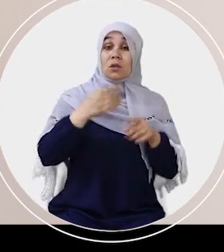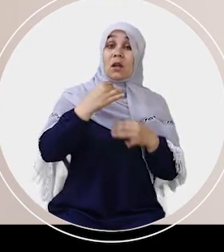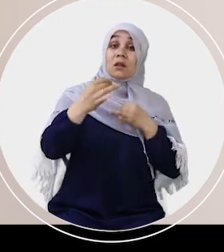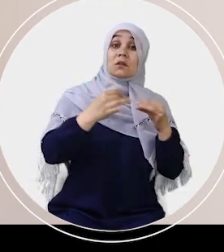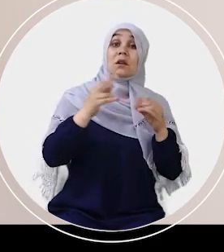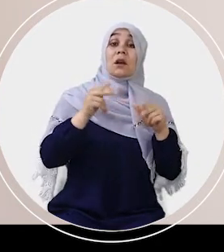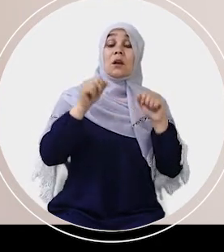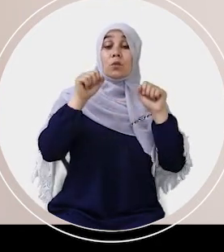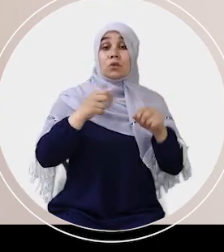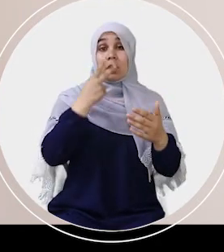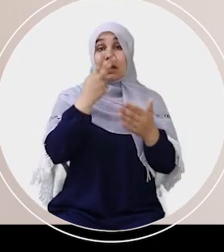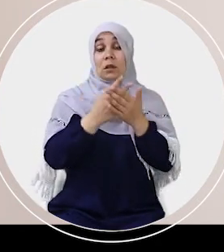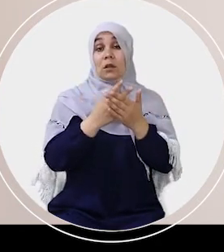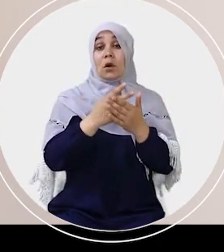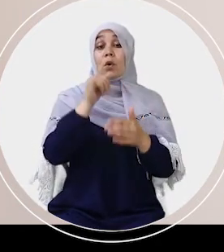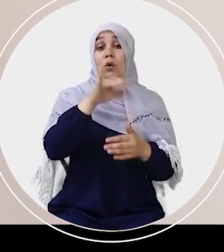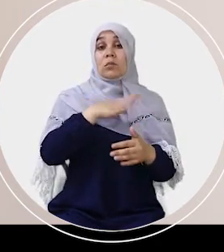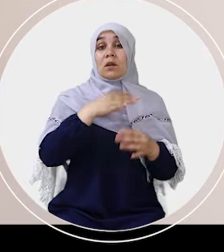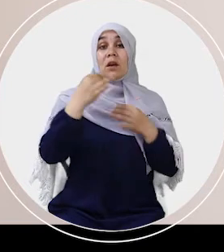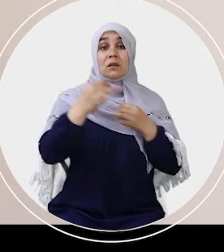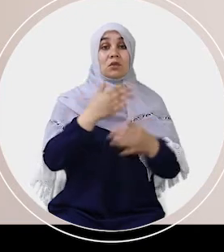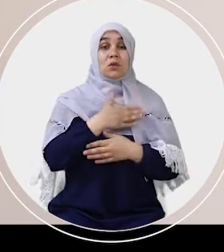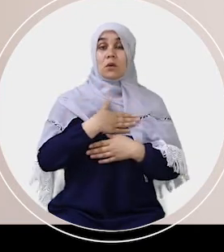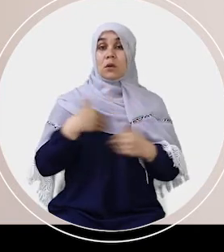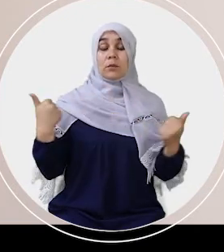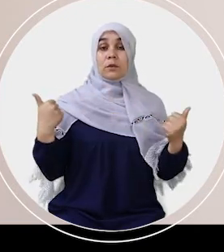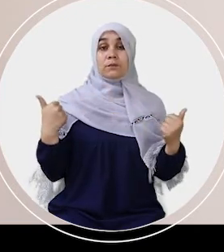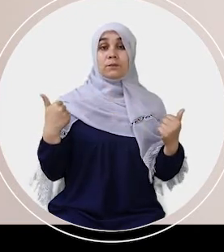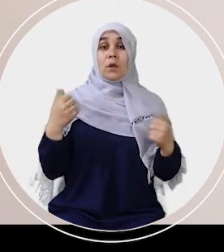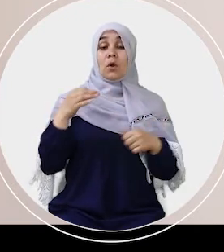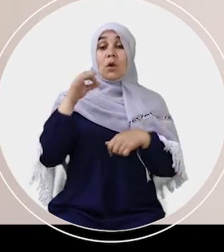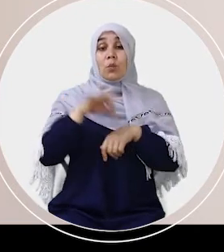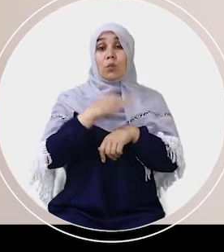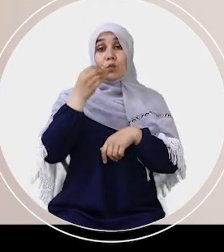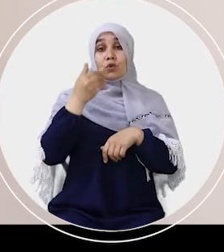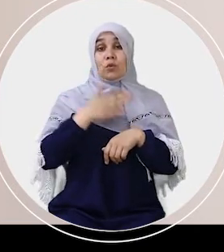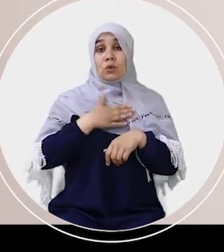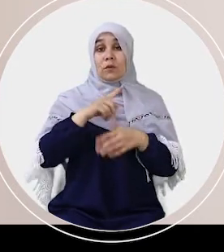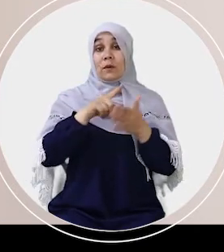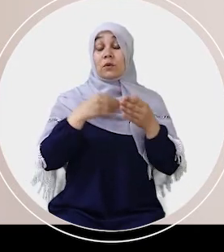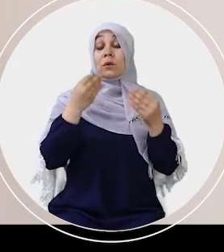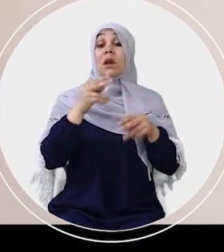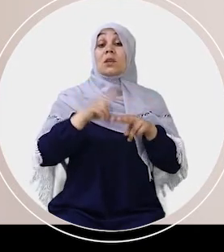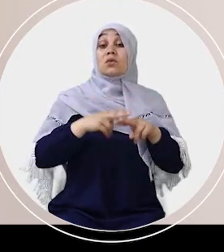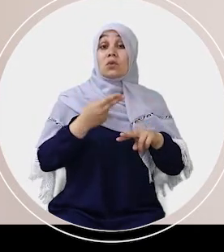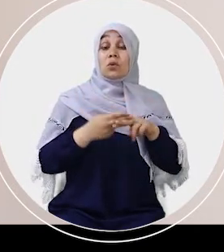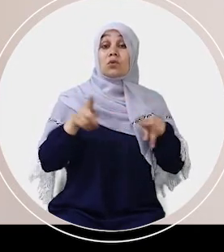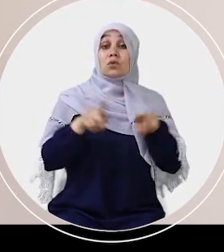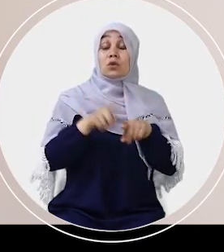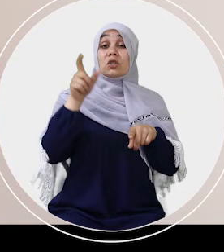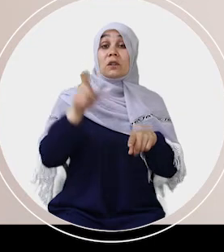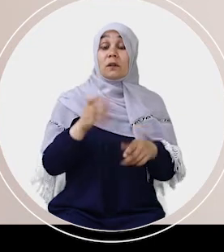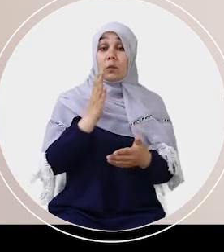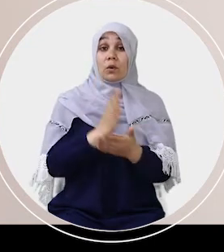munosabatga qanday qaraydi? Ular bilan aloqa qilishni xohlamaydi. Bu ham shunaqa insonlar